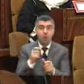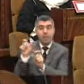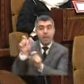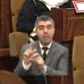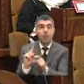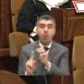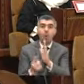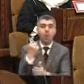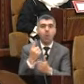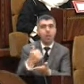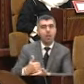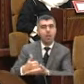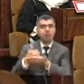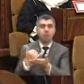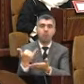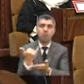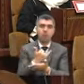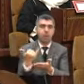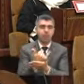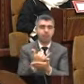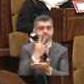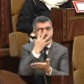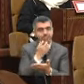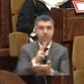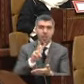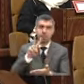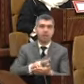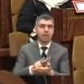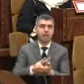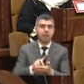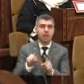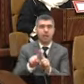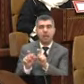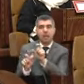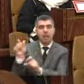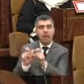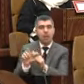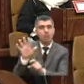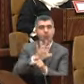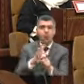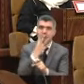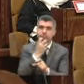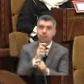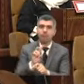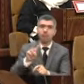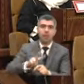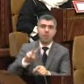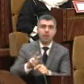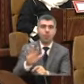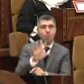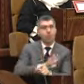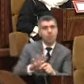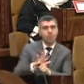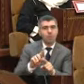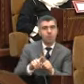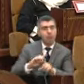السيد الوزير للاسف اخلفتم مجددا الموعد مع المواطنات والمواطنين اللي كانوا كينتظروا هما